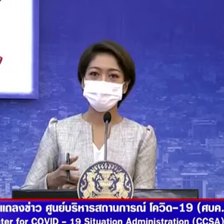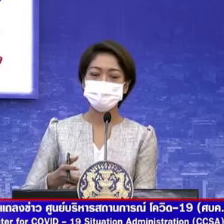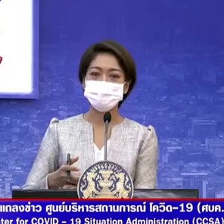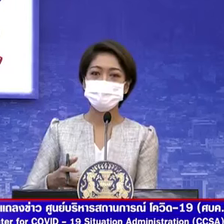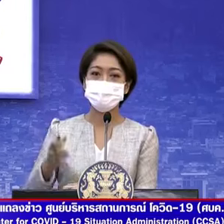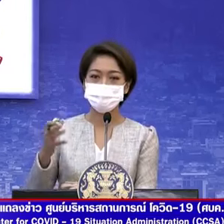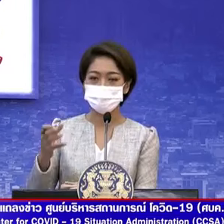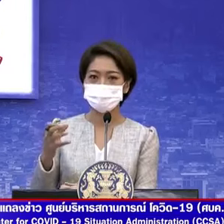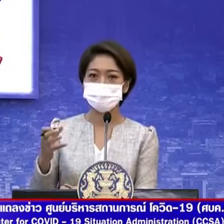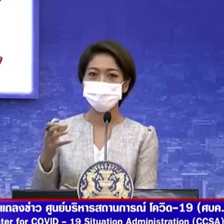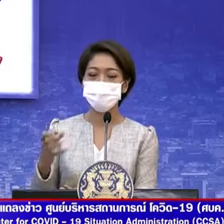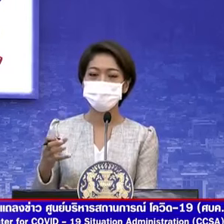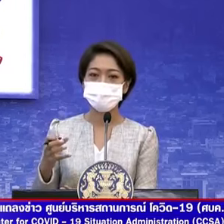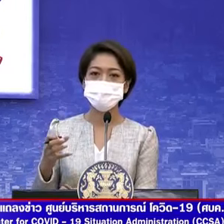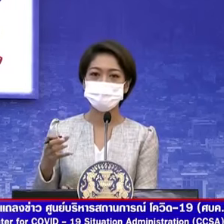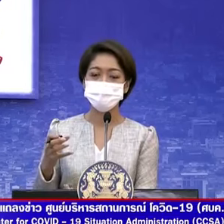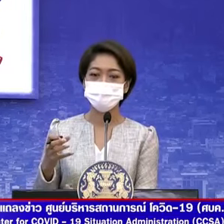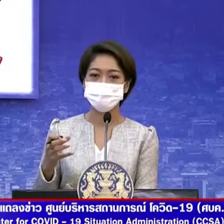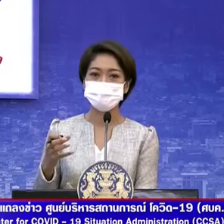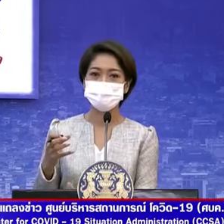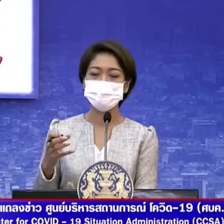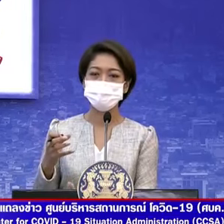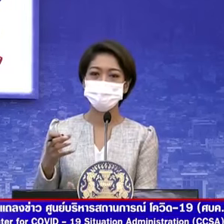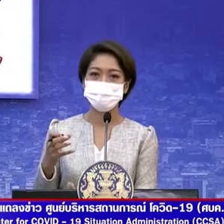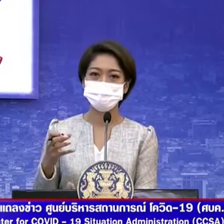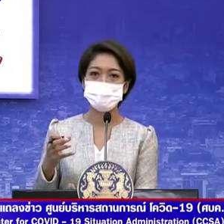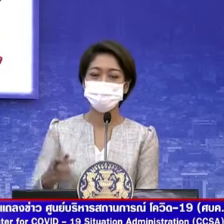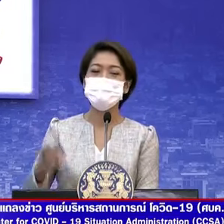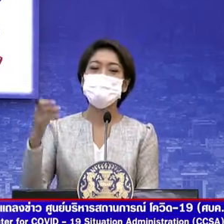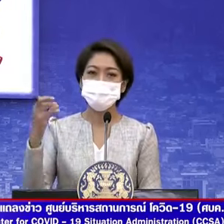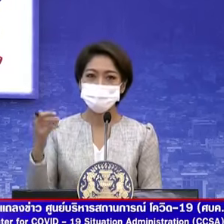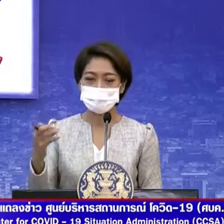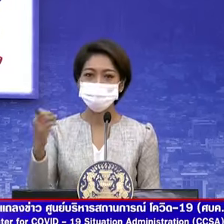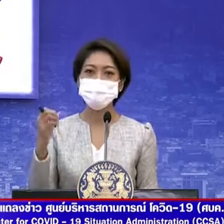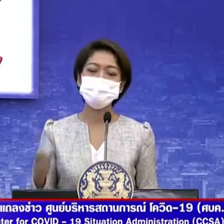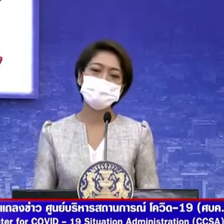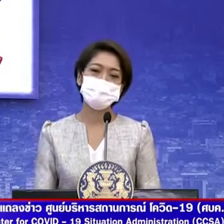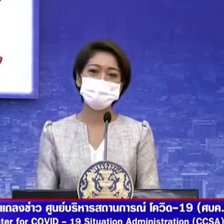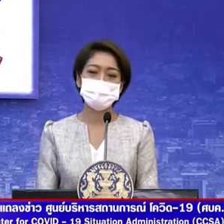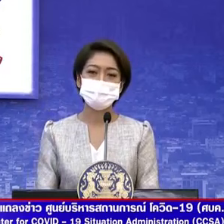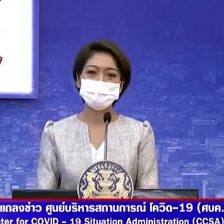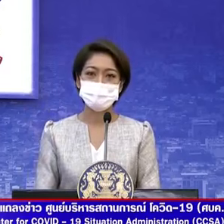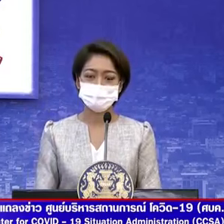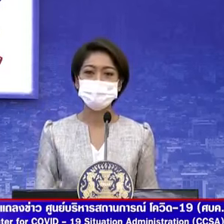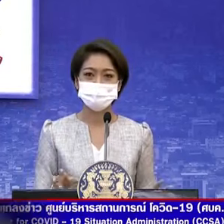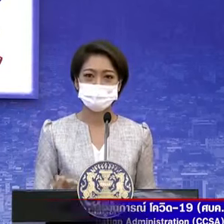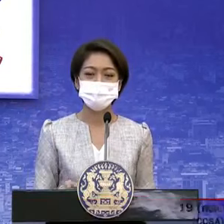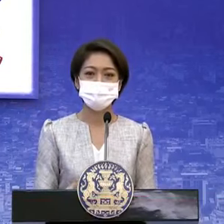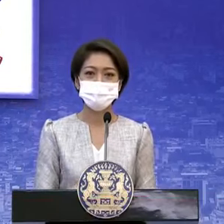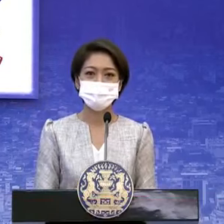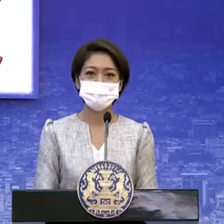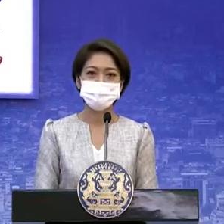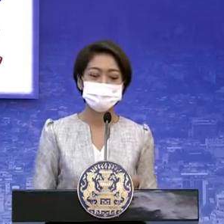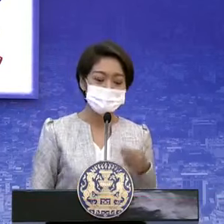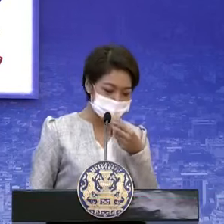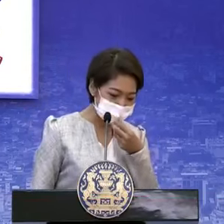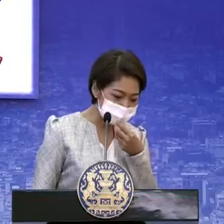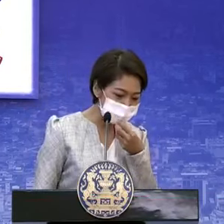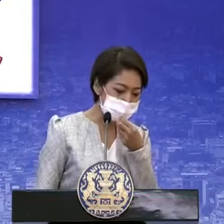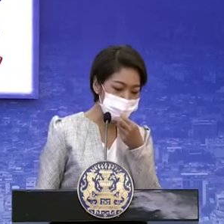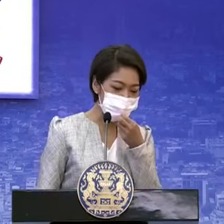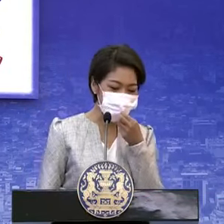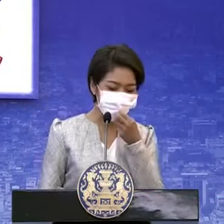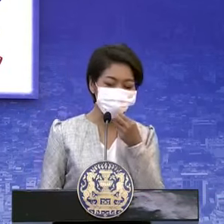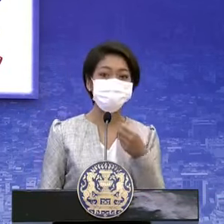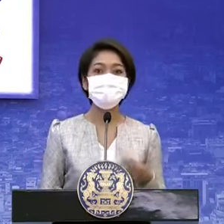าชนที่ได้รับผลกระทบนะคะจากเรื่องของสถานการณ์โควิด-19ได้รับมาตรการเยียวยาต่างๆได้อย่างชัดเจนมากยิ่งขึ้นอย่าลืม